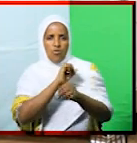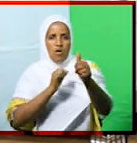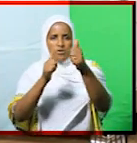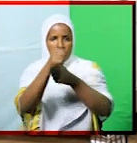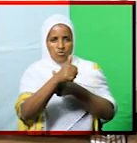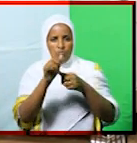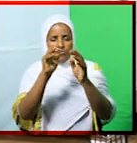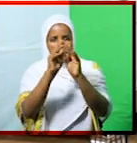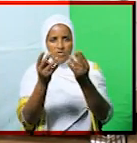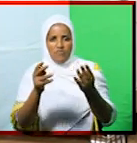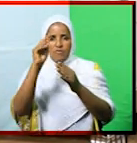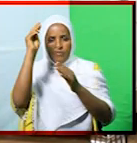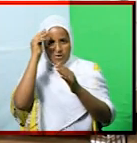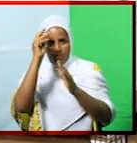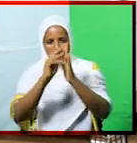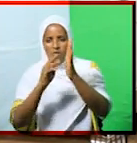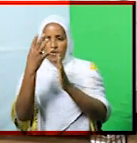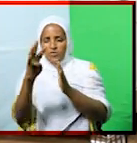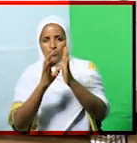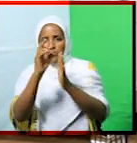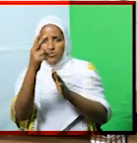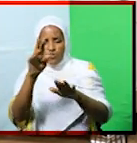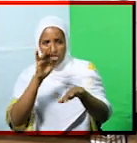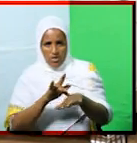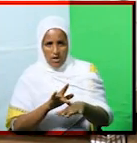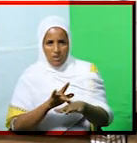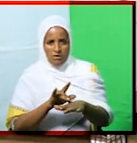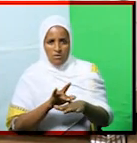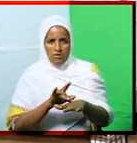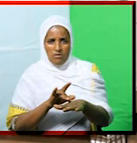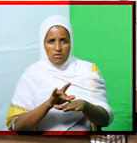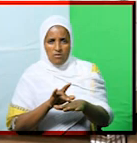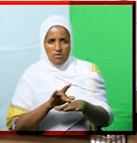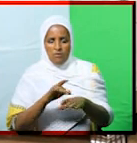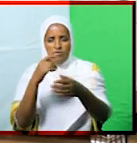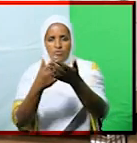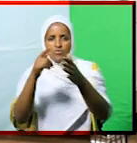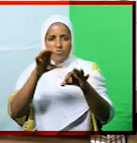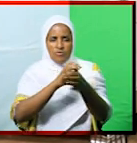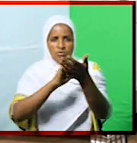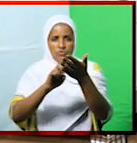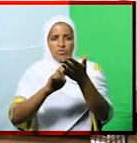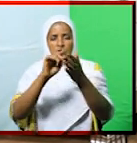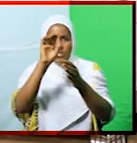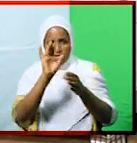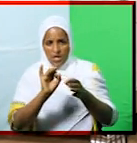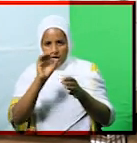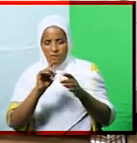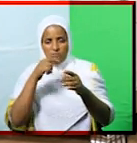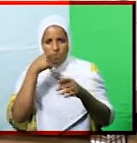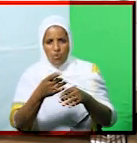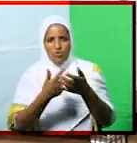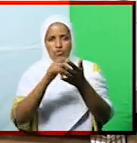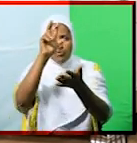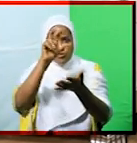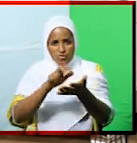መጻሕፍትን ሲተረጉም ተጠንቅቆ መሆን አለበት። አሁን ቅዱስ ጳውሎስ እኔ ከገማልያል እግር ስር ያደግኩ ነኝ ብሎ